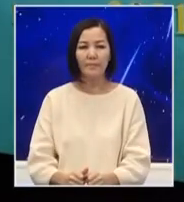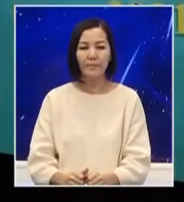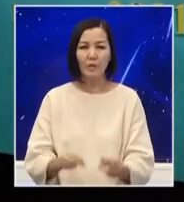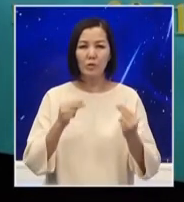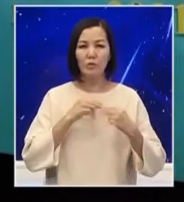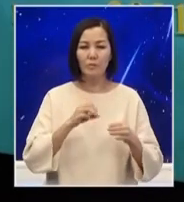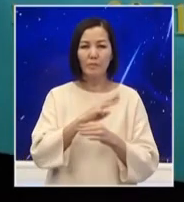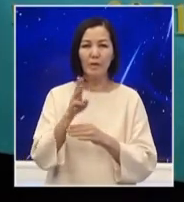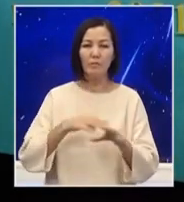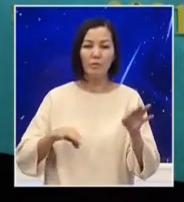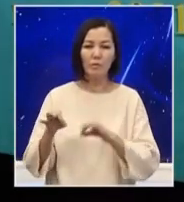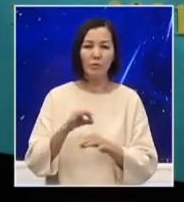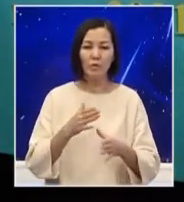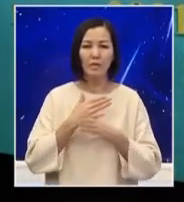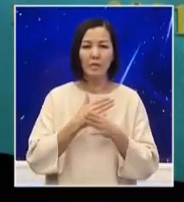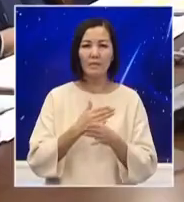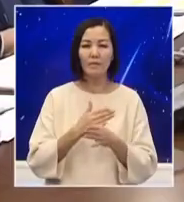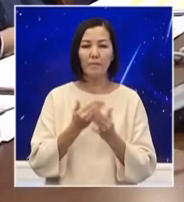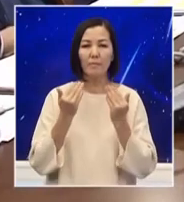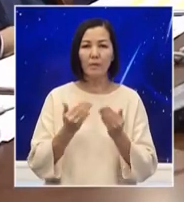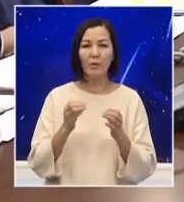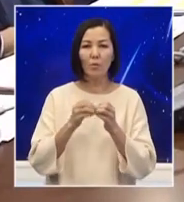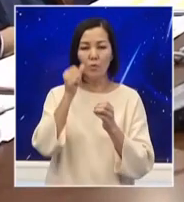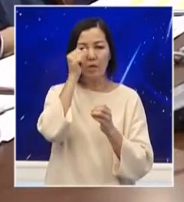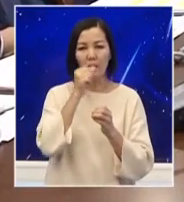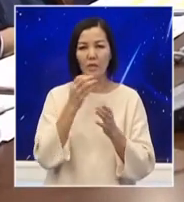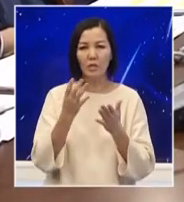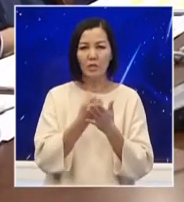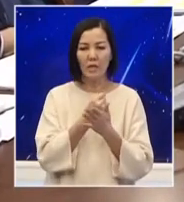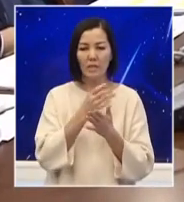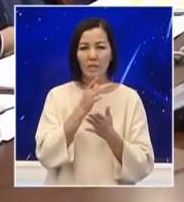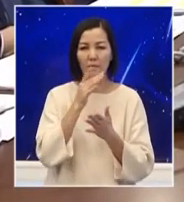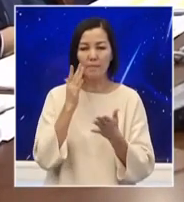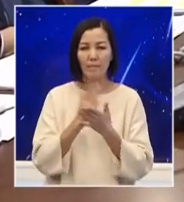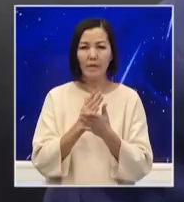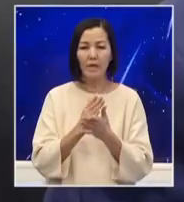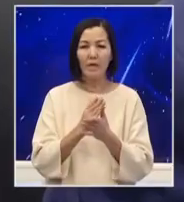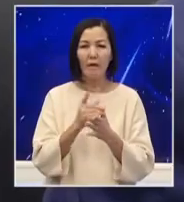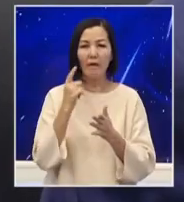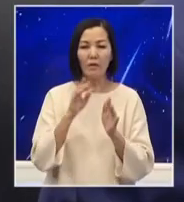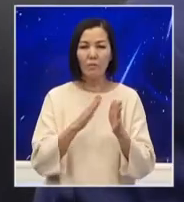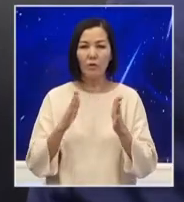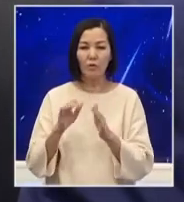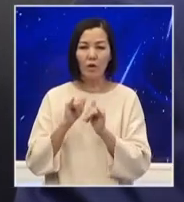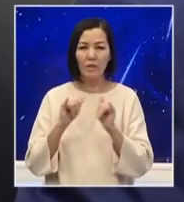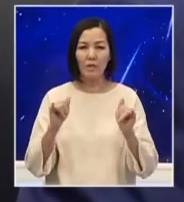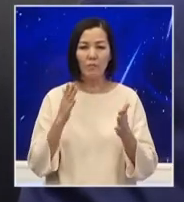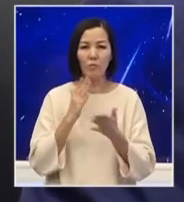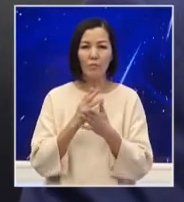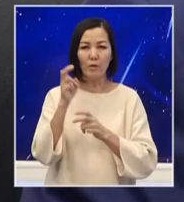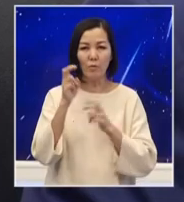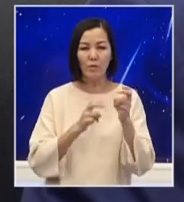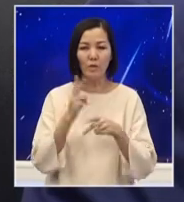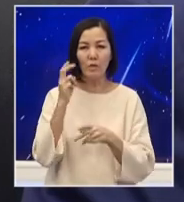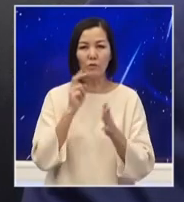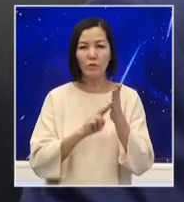Жұмыспен қамтудың жол картасы деп Қарасай ауданы биыл 10 айда 10 көрсеткіш көрсетті. Экономика тұрақты, негізгі салаларда өсу бар. Өнеркәсіп өндірісінде